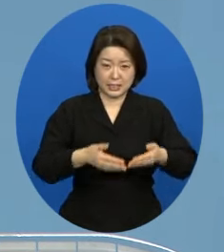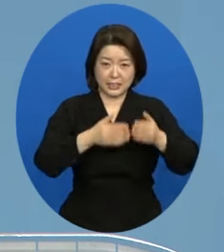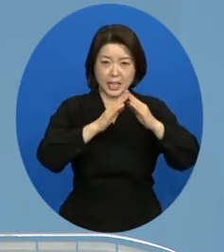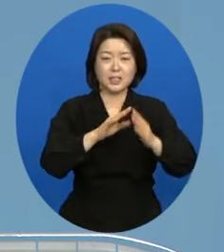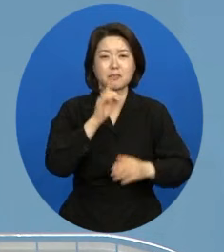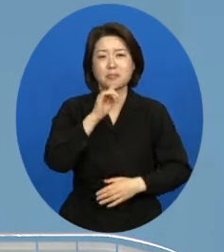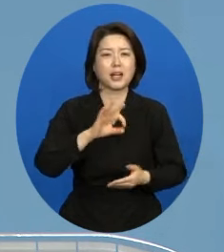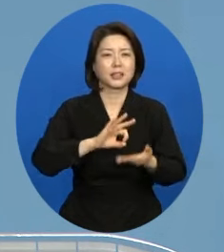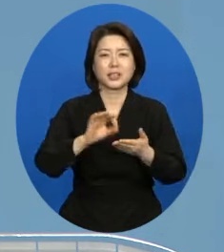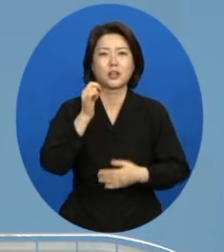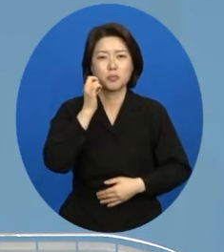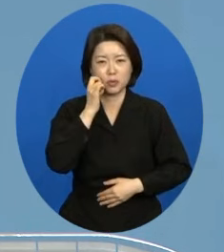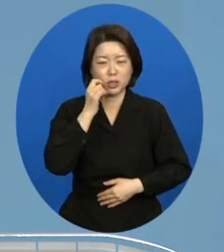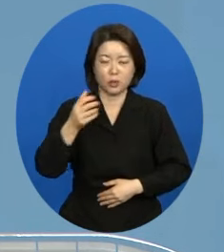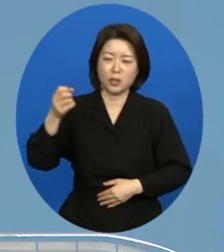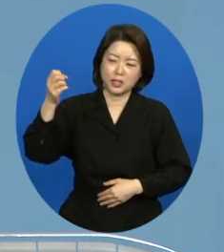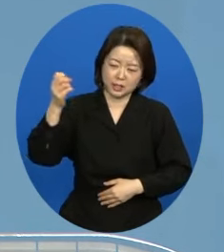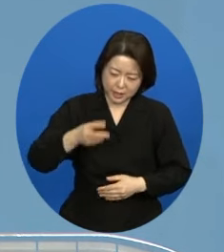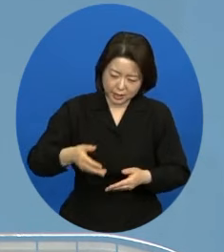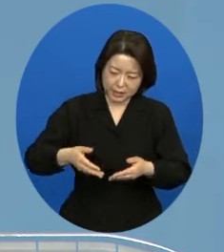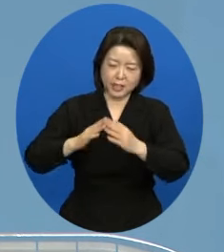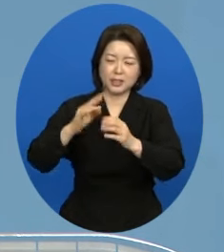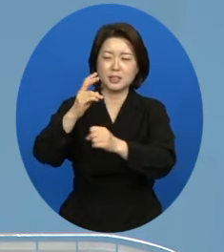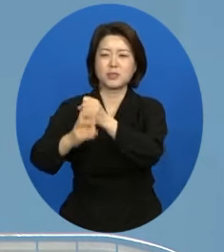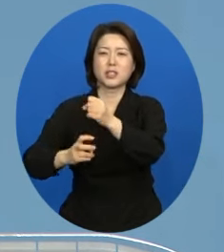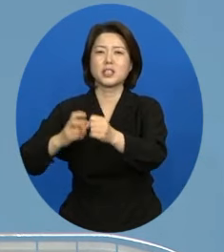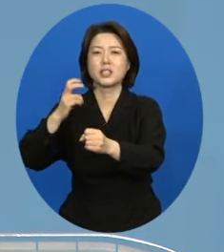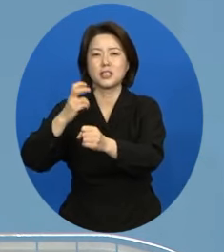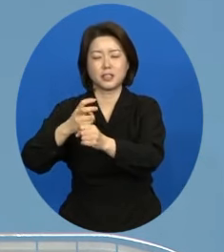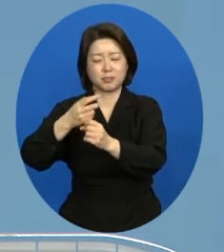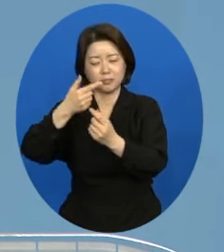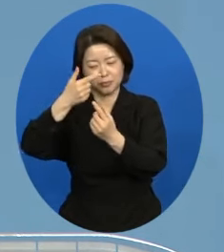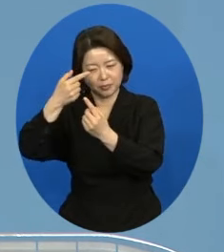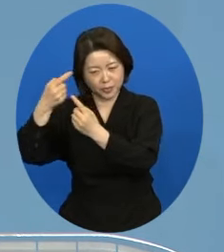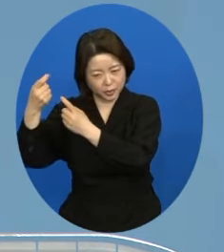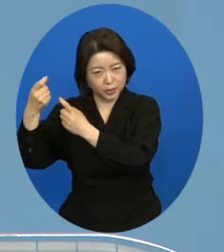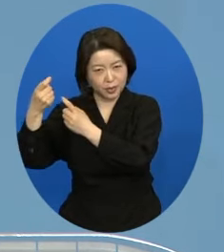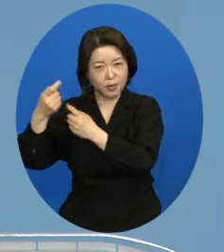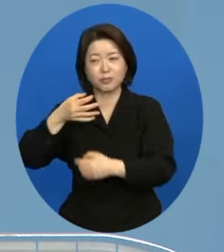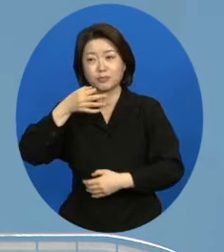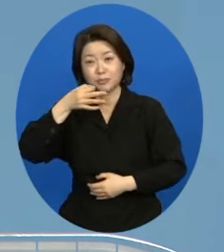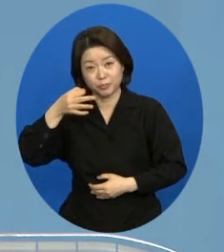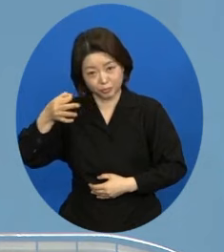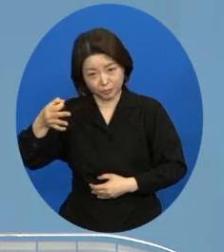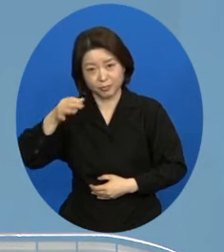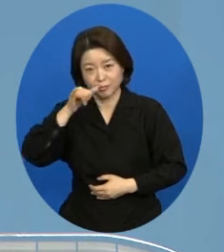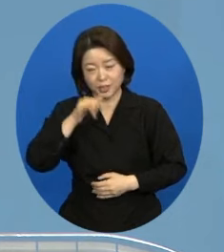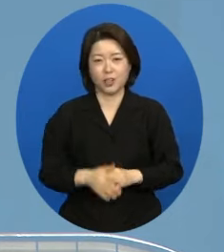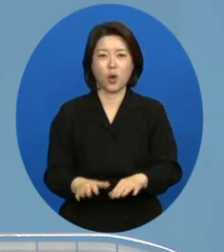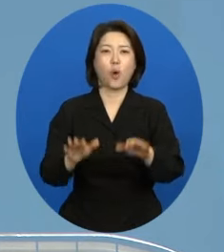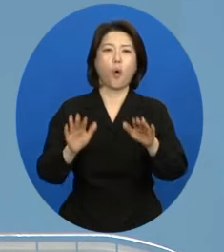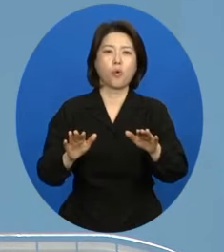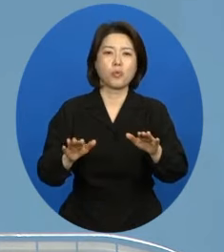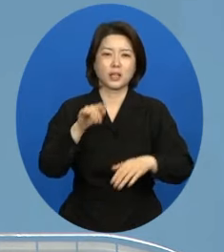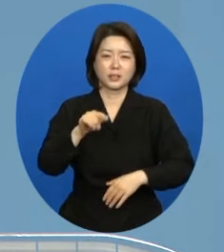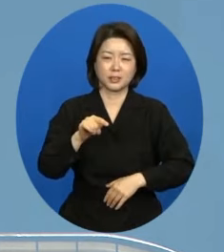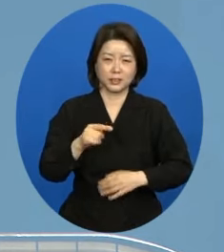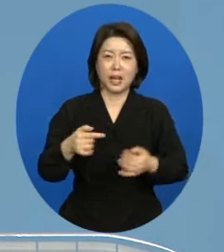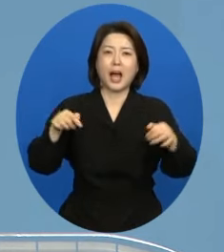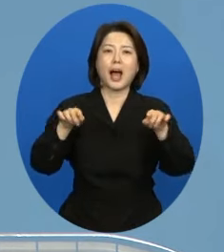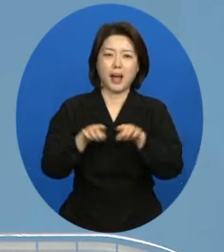역사였고 재창립 20 10주년 이렇게 불러왔는데 오늘 그를